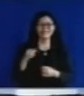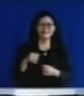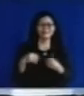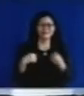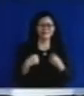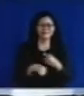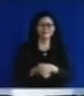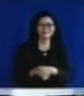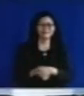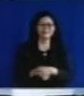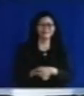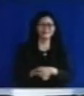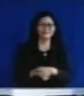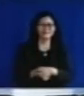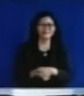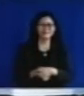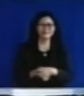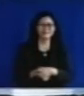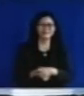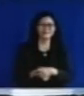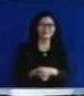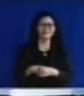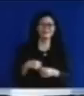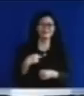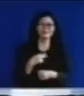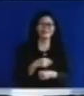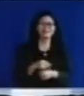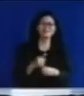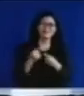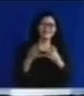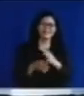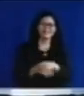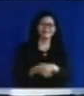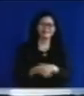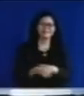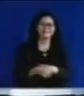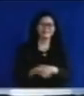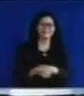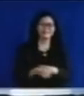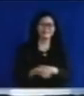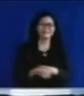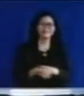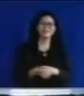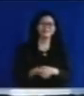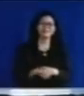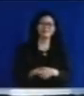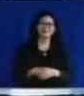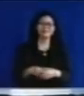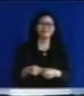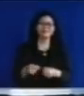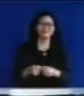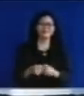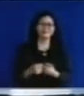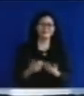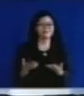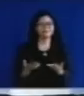usaha-usaha bisnis besar seperti pengusaha-pengusaha besar, pabrik-pabrik besar, termasuk juga dari hasil pajak tanah